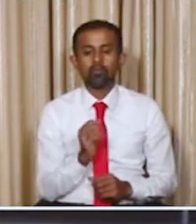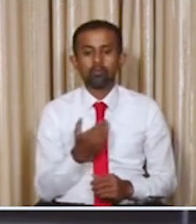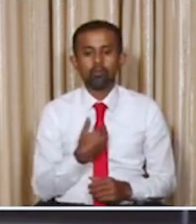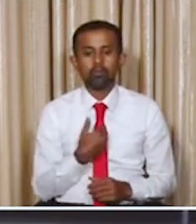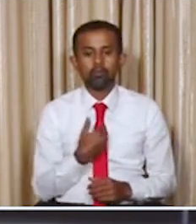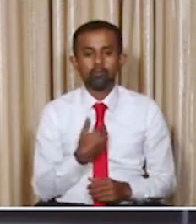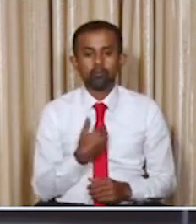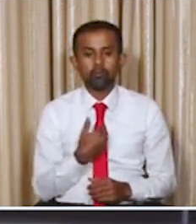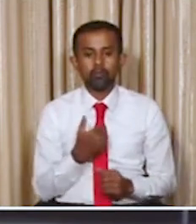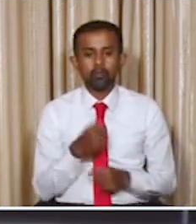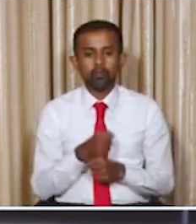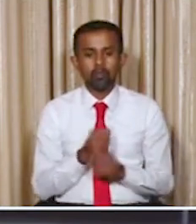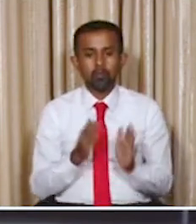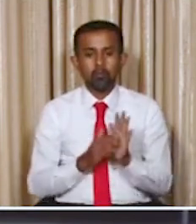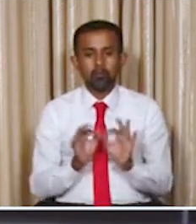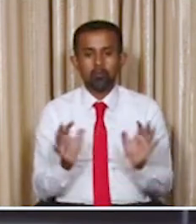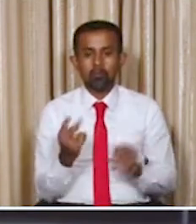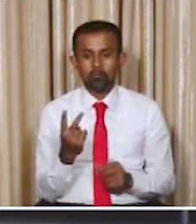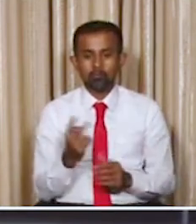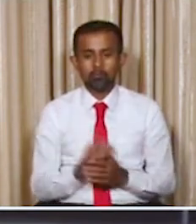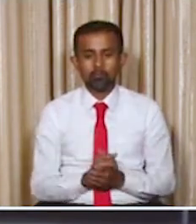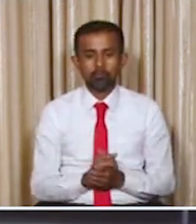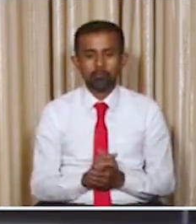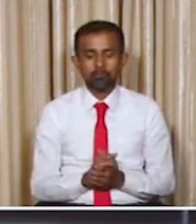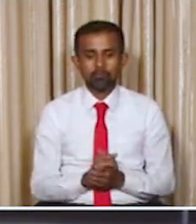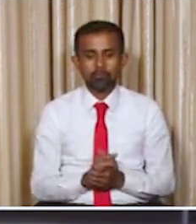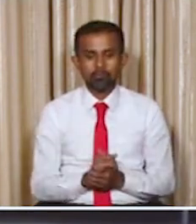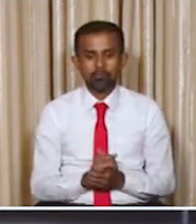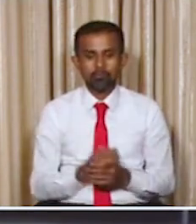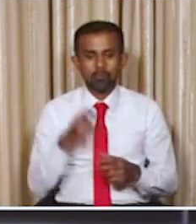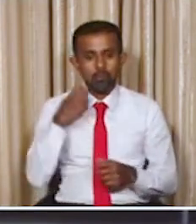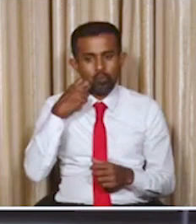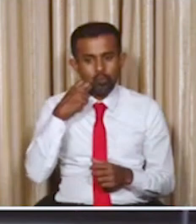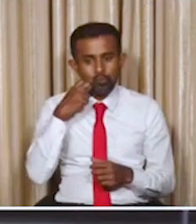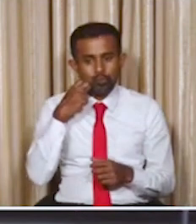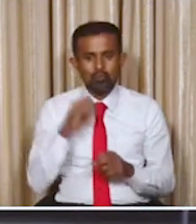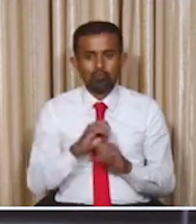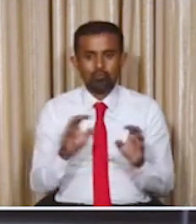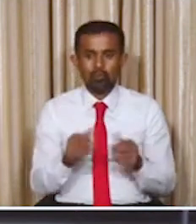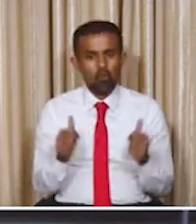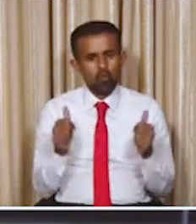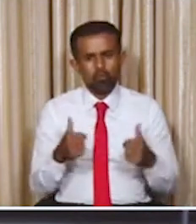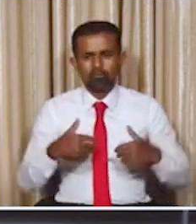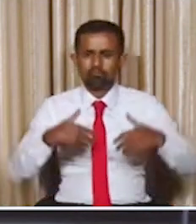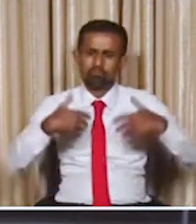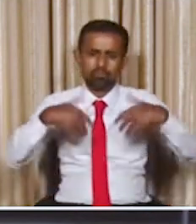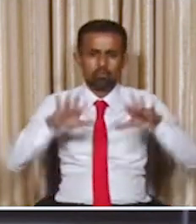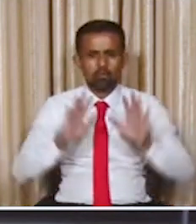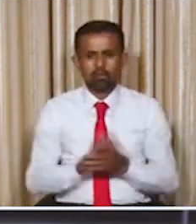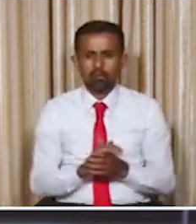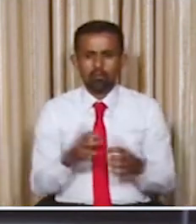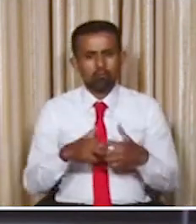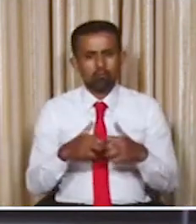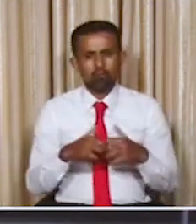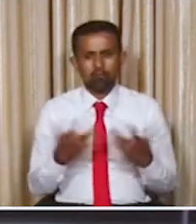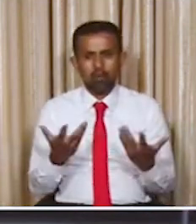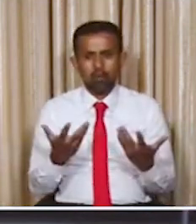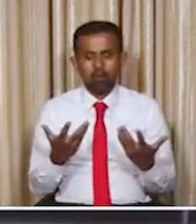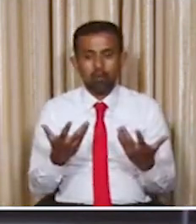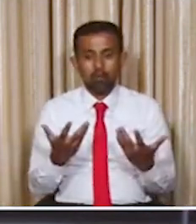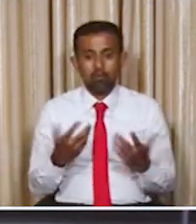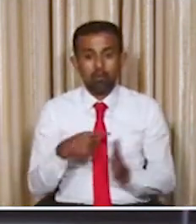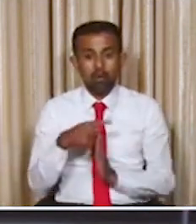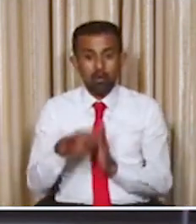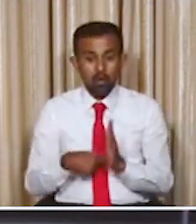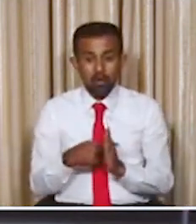karanne? Me rajya madhya. Me wage deli natti yawanawa arawa yawanawa ewat hondai yawanda ewat karanda kamak naha prashna naha. Habai